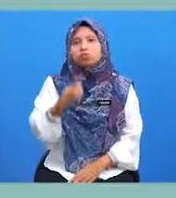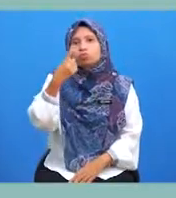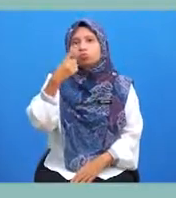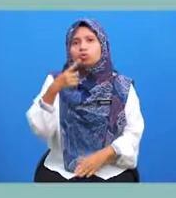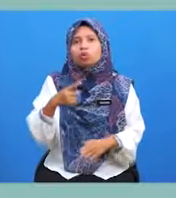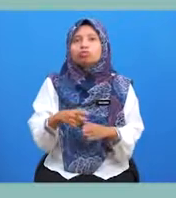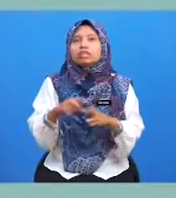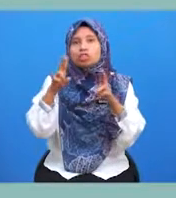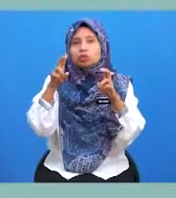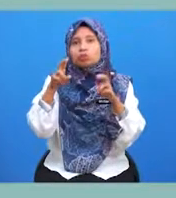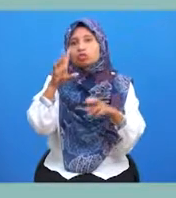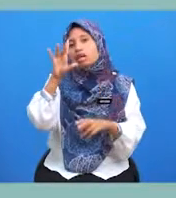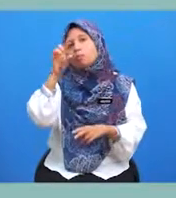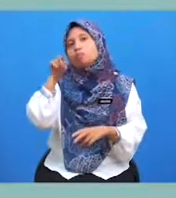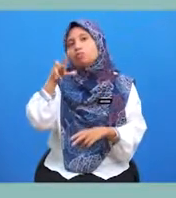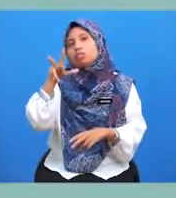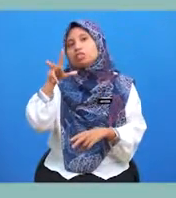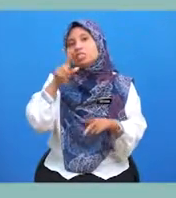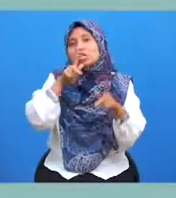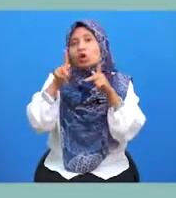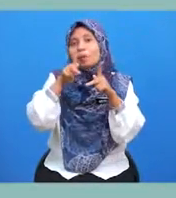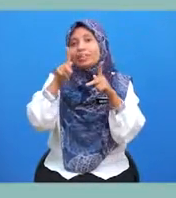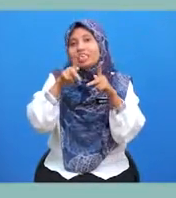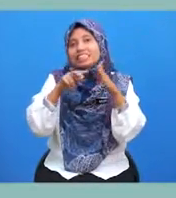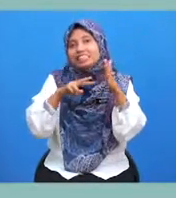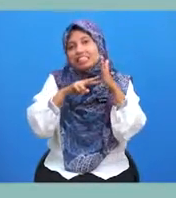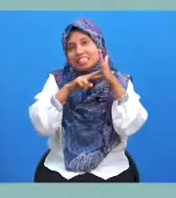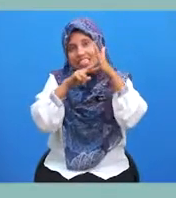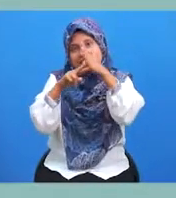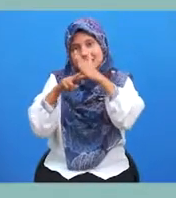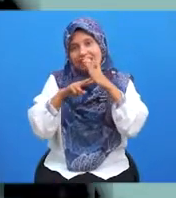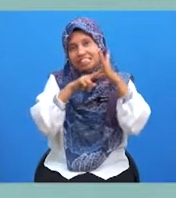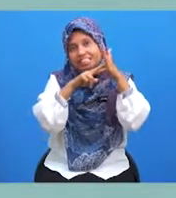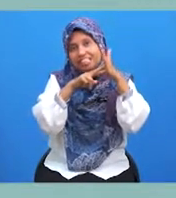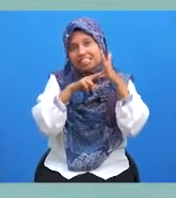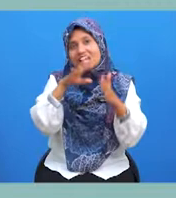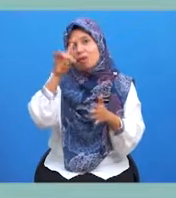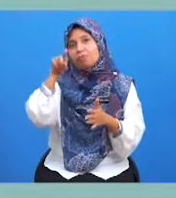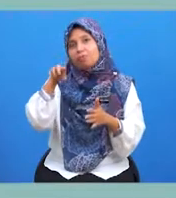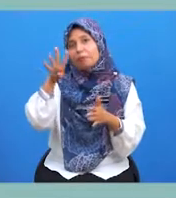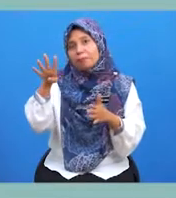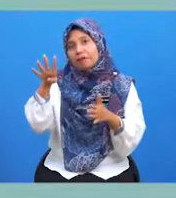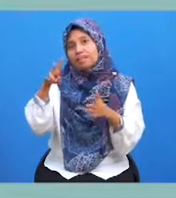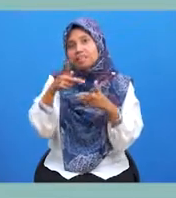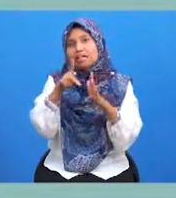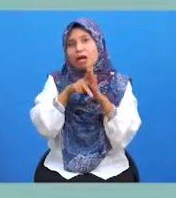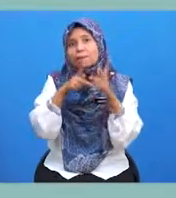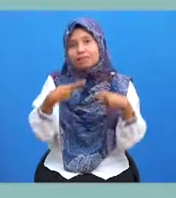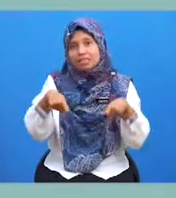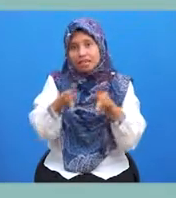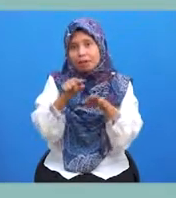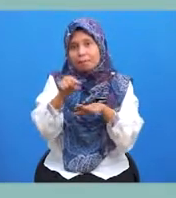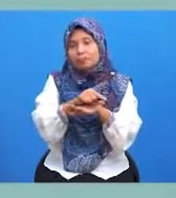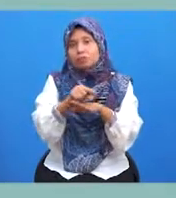subtopik 8.3 Komunikasi Satelit dan 8.4